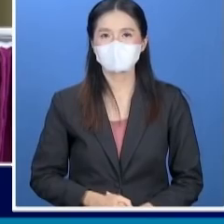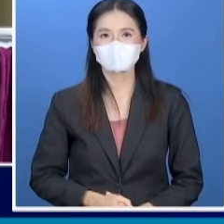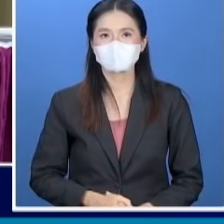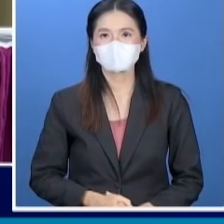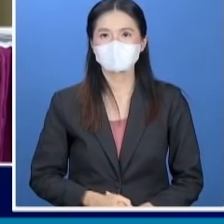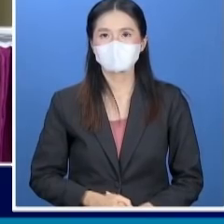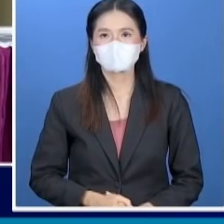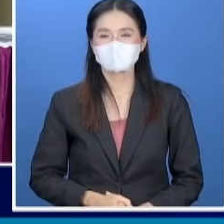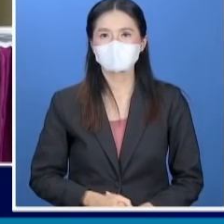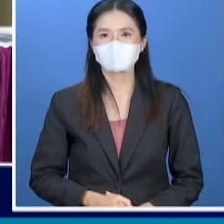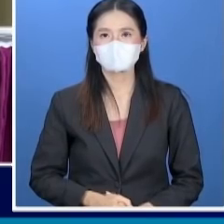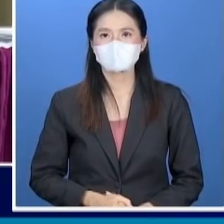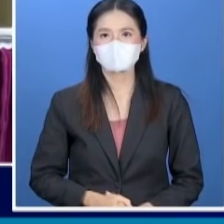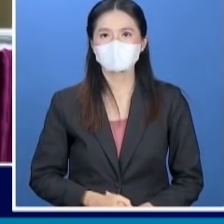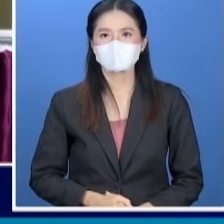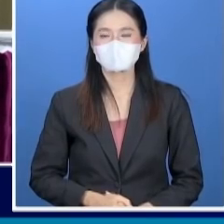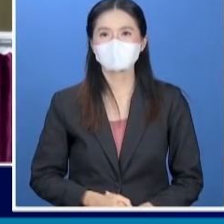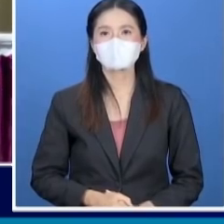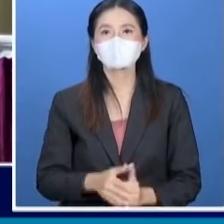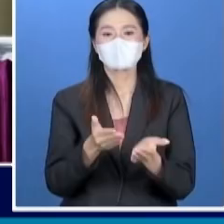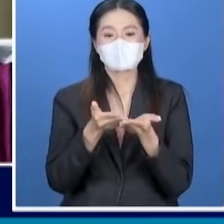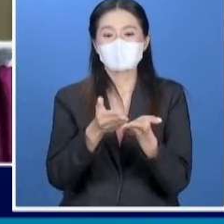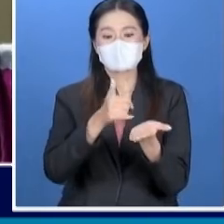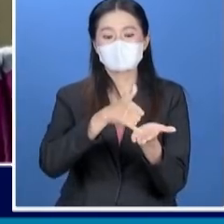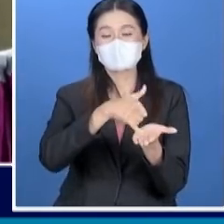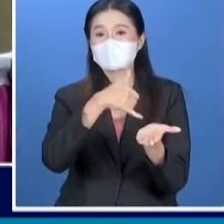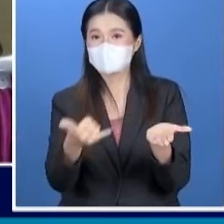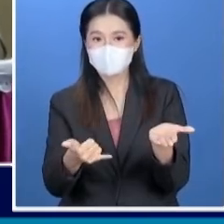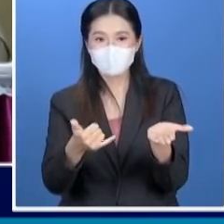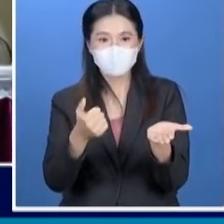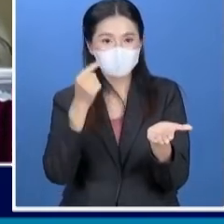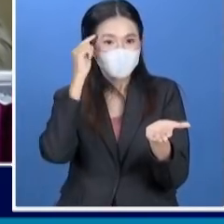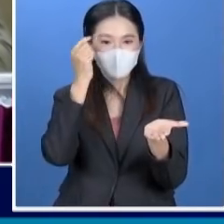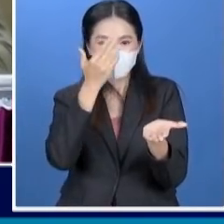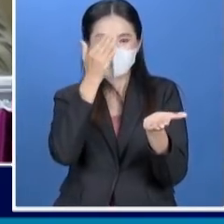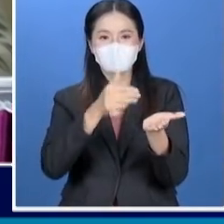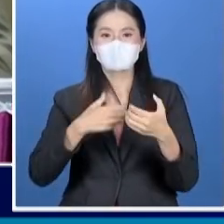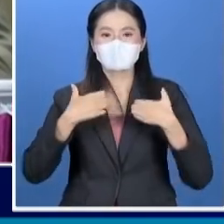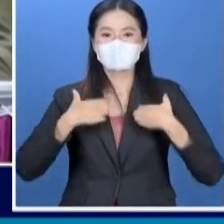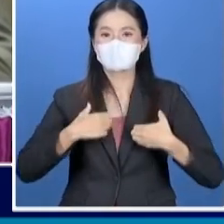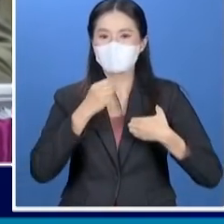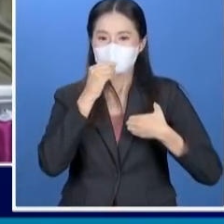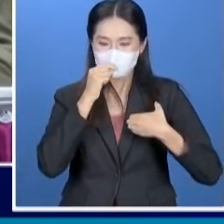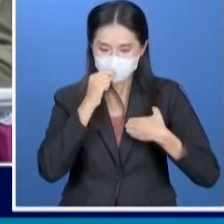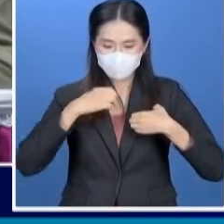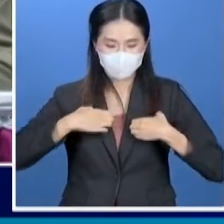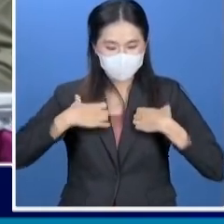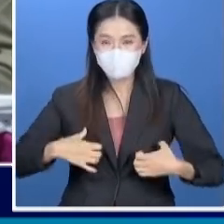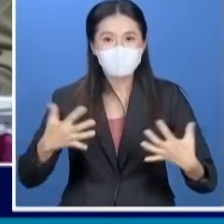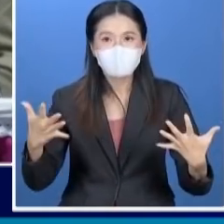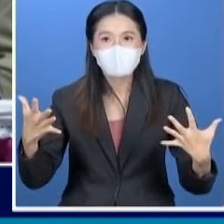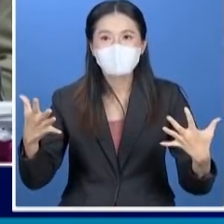คือการตกเรือไปโดยที่ไม่ตั้งตัวเสื้อชูชีพก็ไม่ได้ใส่น